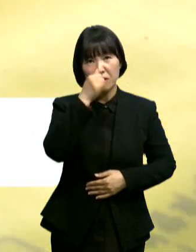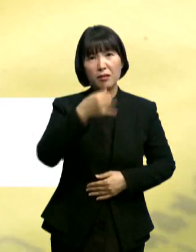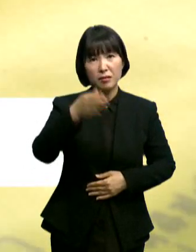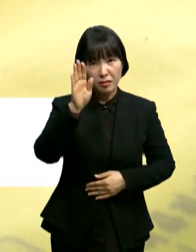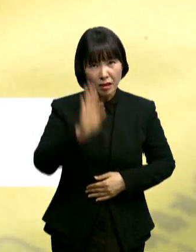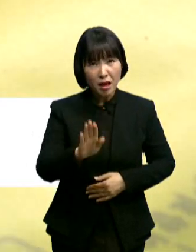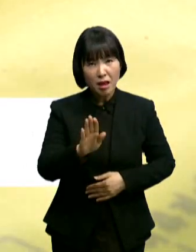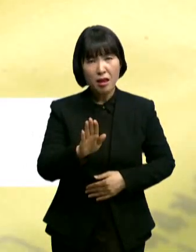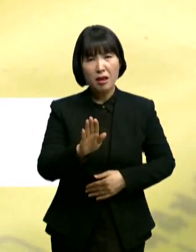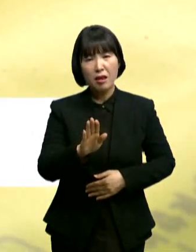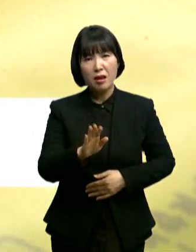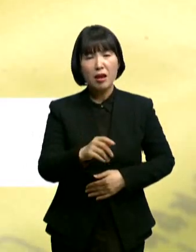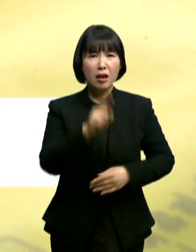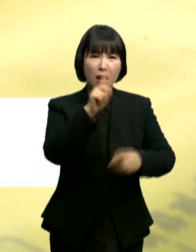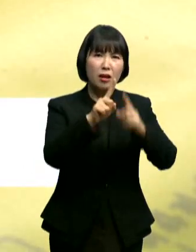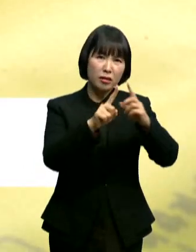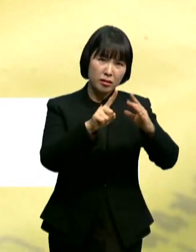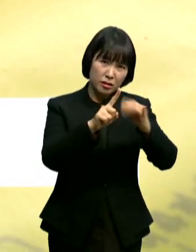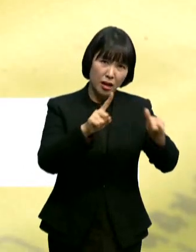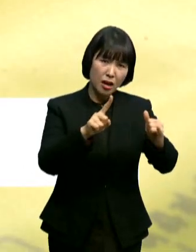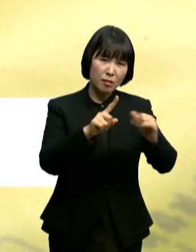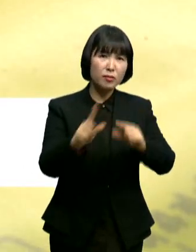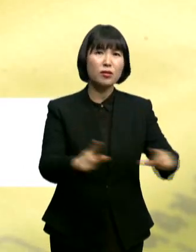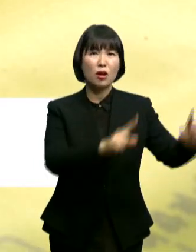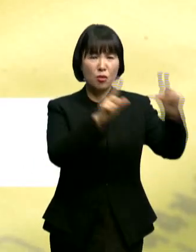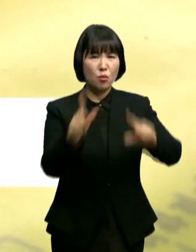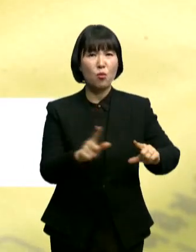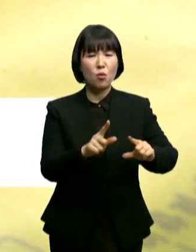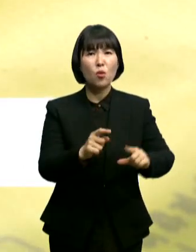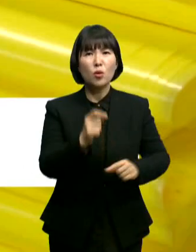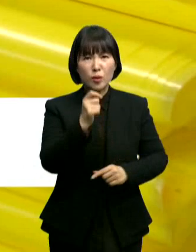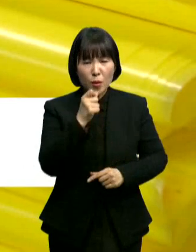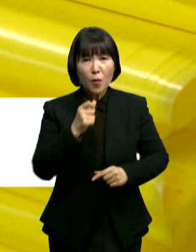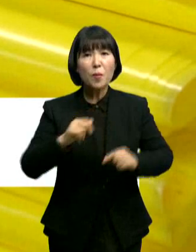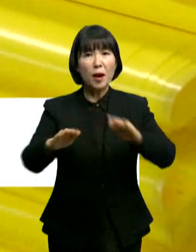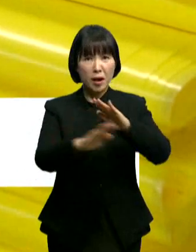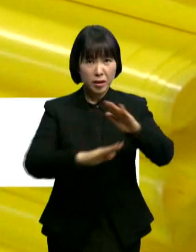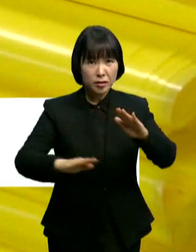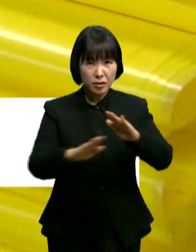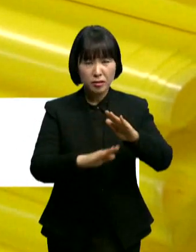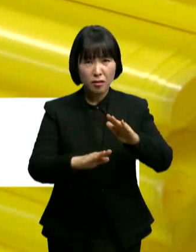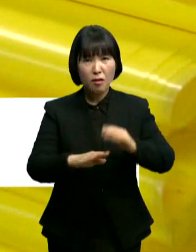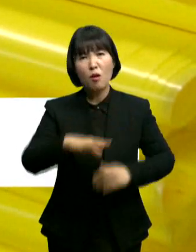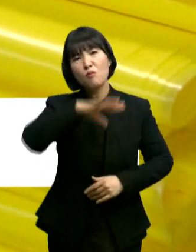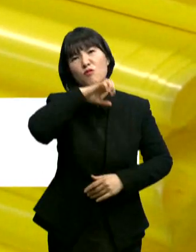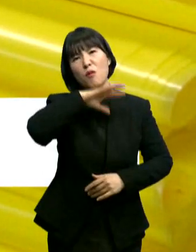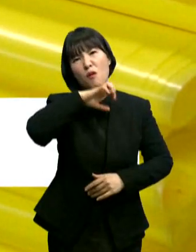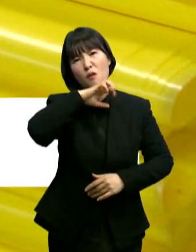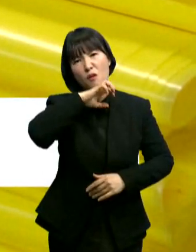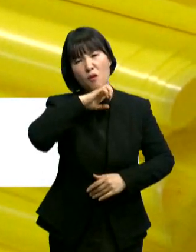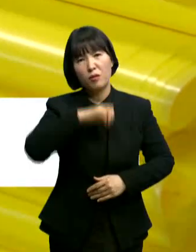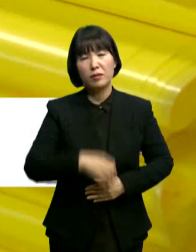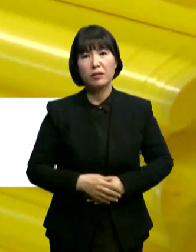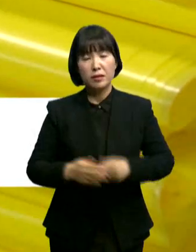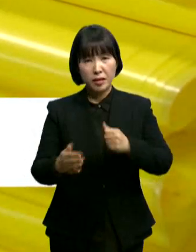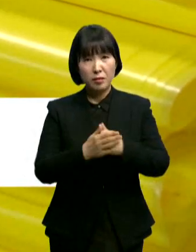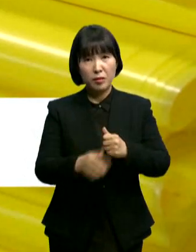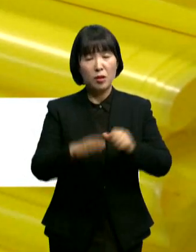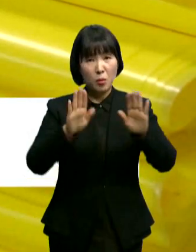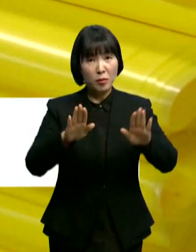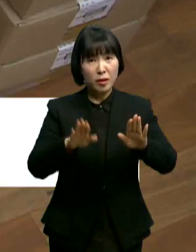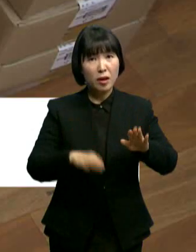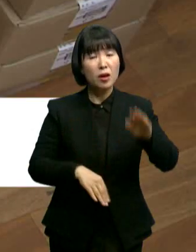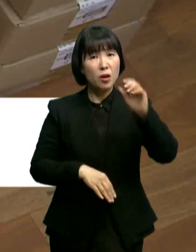소규모 상점에서 큰 용량 종양제 봉투 사용이 불편하단 주민들의 민원이 꾸준히 발생해 5리를 판매하게